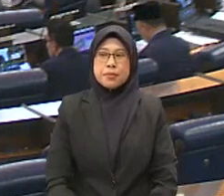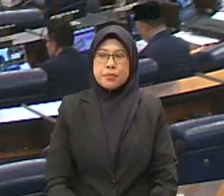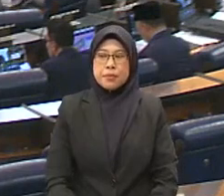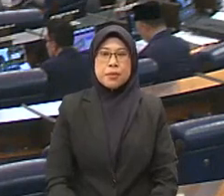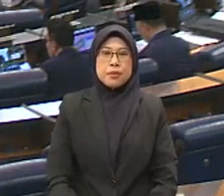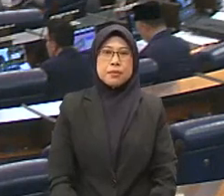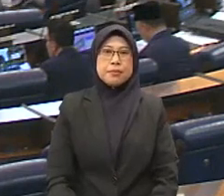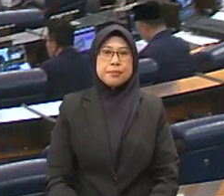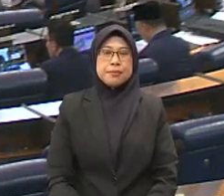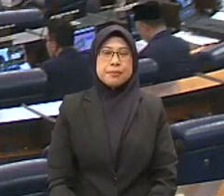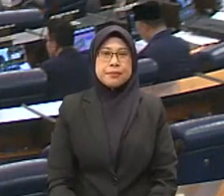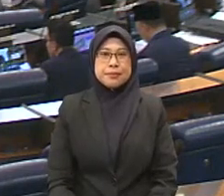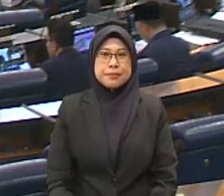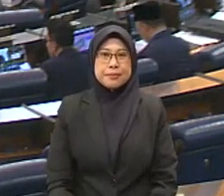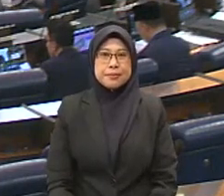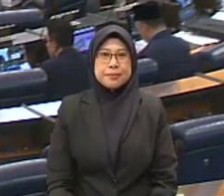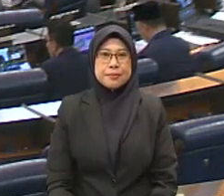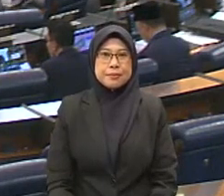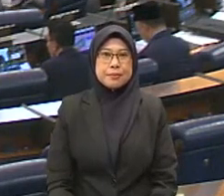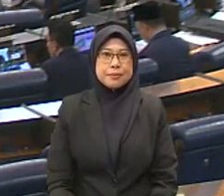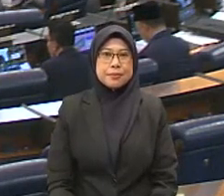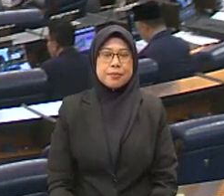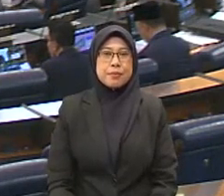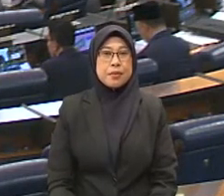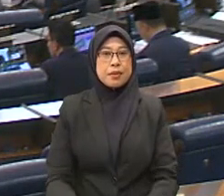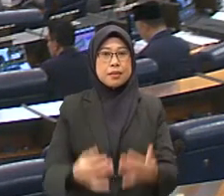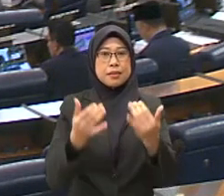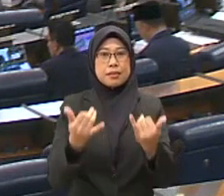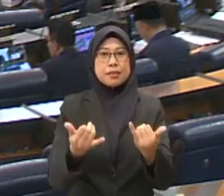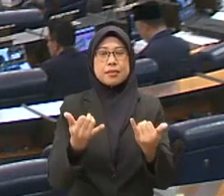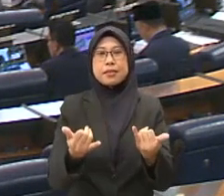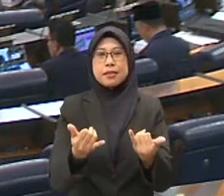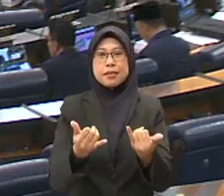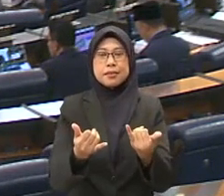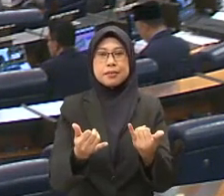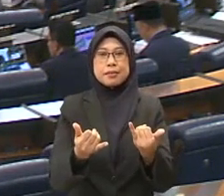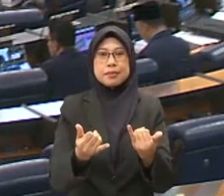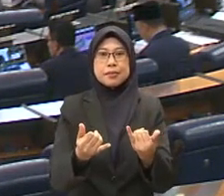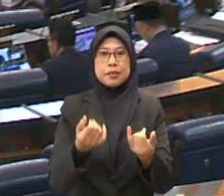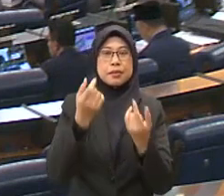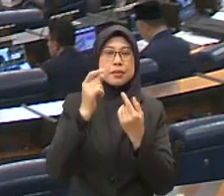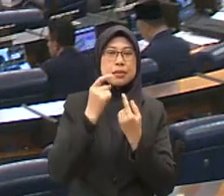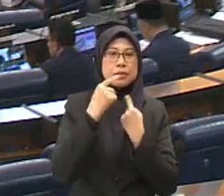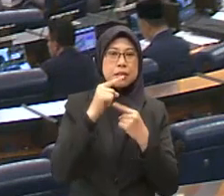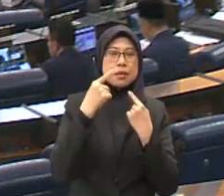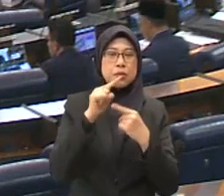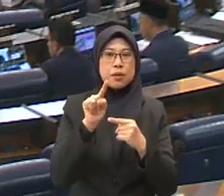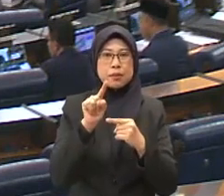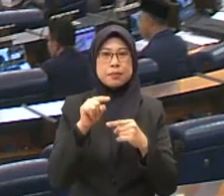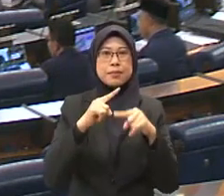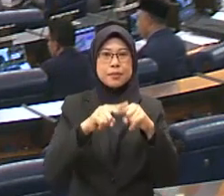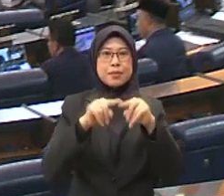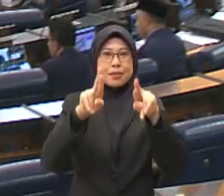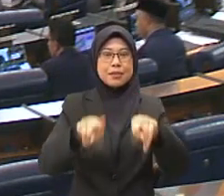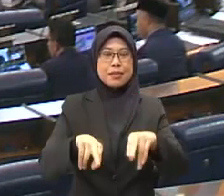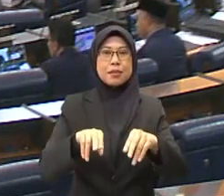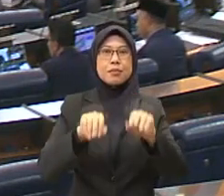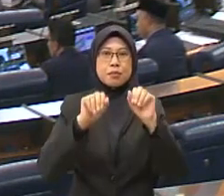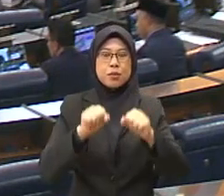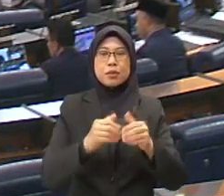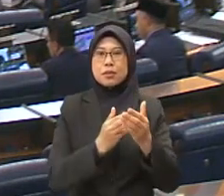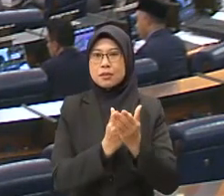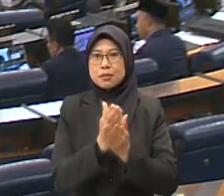akaunabiliti dalam pentadbiran dana awam dengan sebaik mungkin bagi kegunaan pembelaan awam melangkah ke